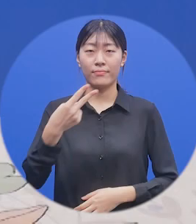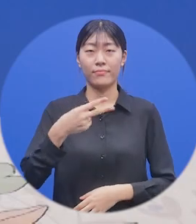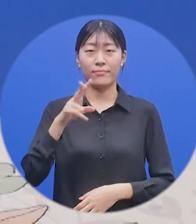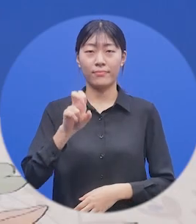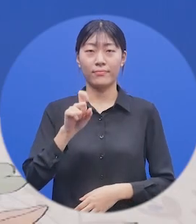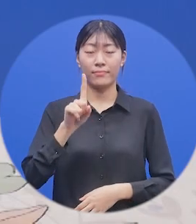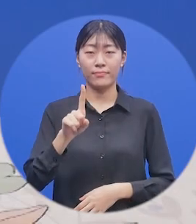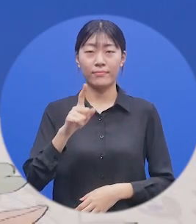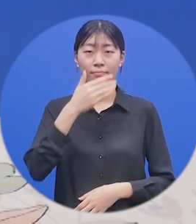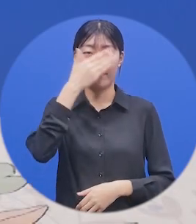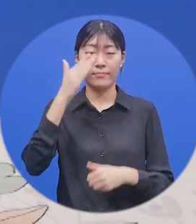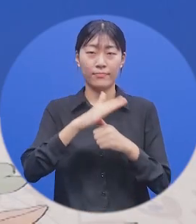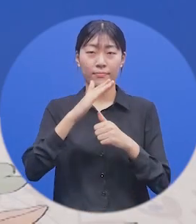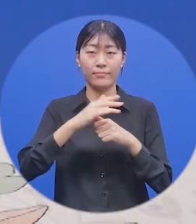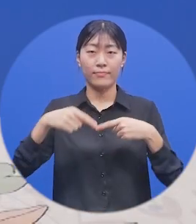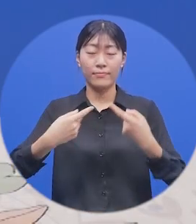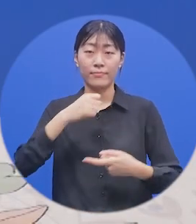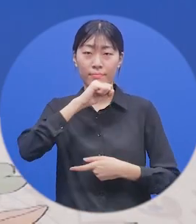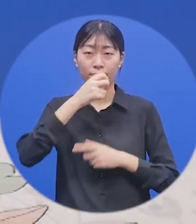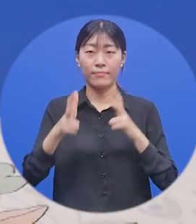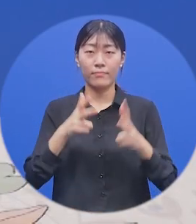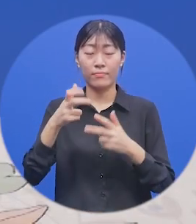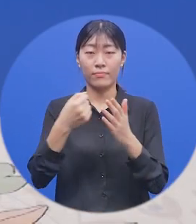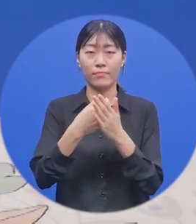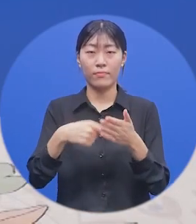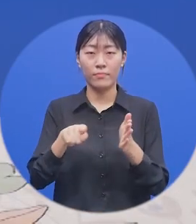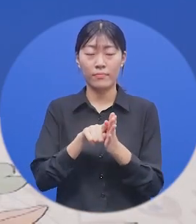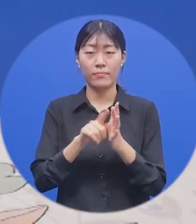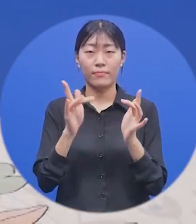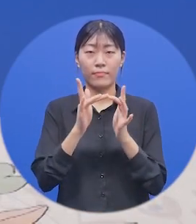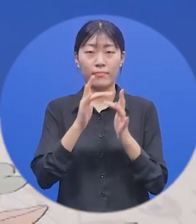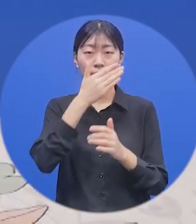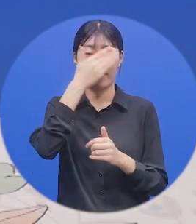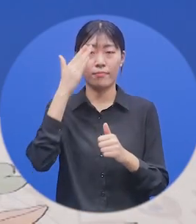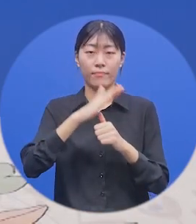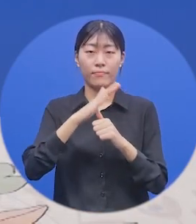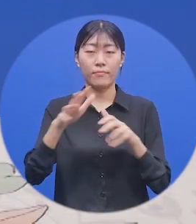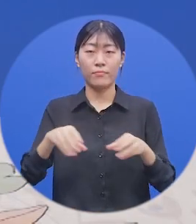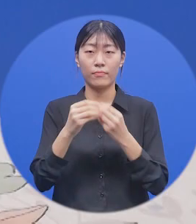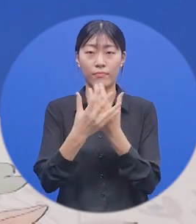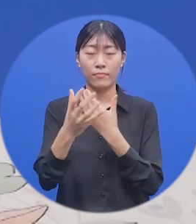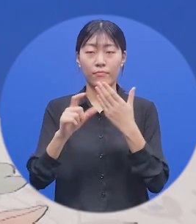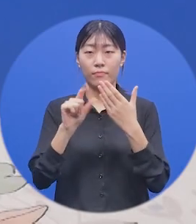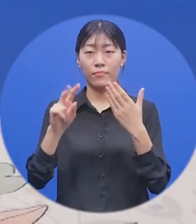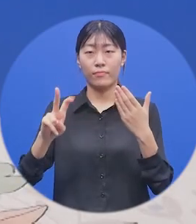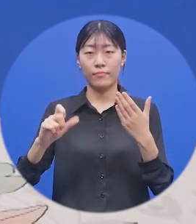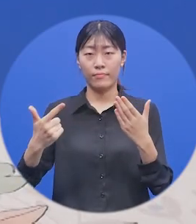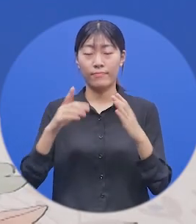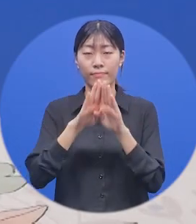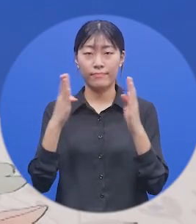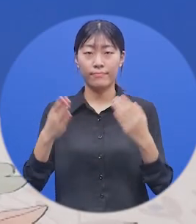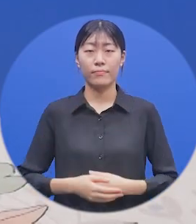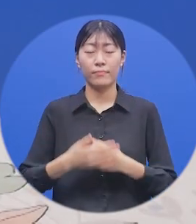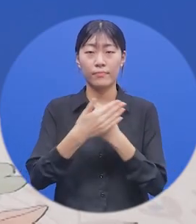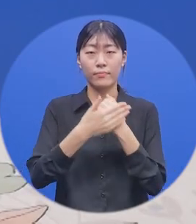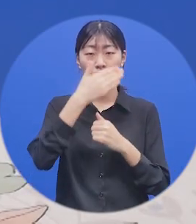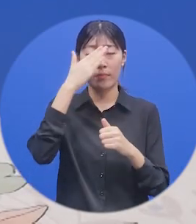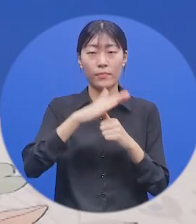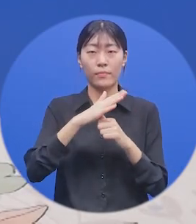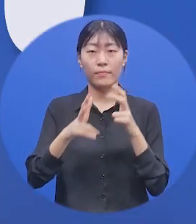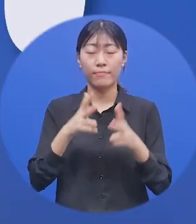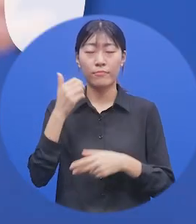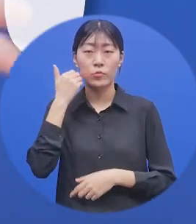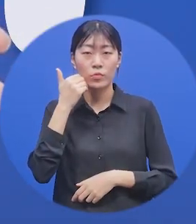은평구에서는 2021년도 청소년 참여 예산 사업 선정을 위한 온라인 청소년 총회가 9월 26일 개최됩니다.